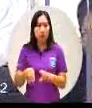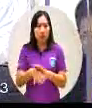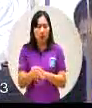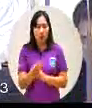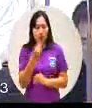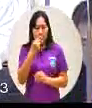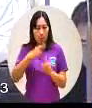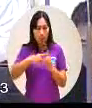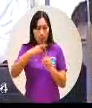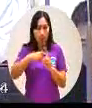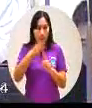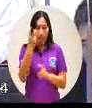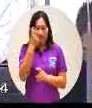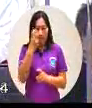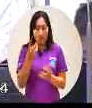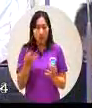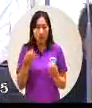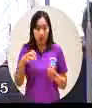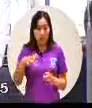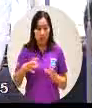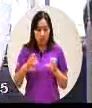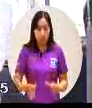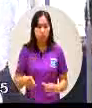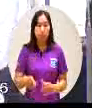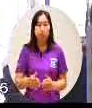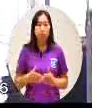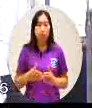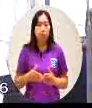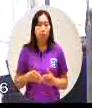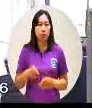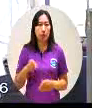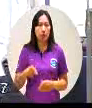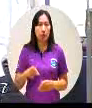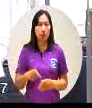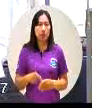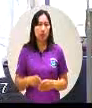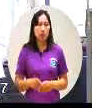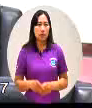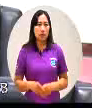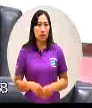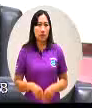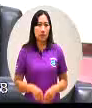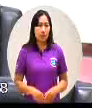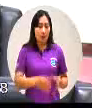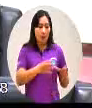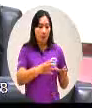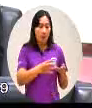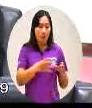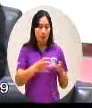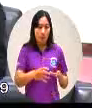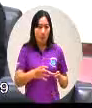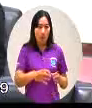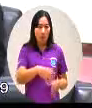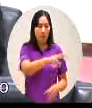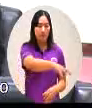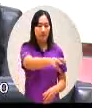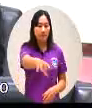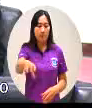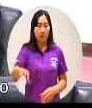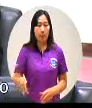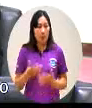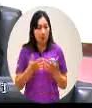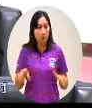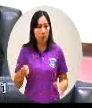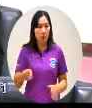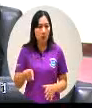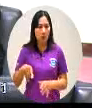站。好， 对， 那 你讲对了哈， 是， 我们就是要广设哈， 是 400公顷的工业区哈，有东南风，有西南风，